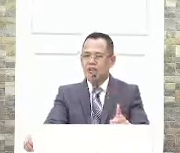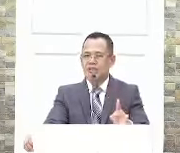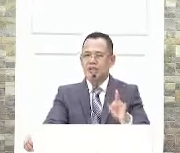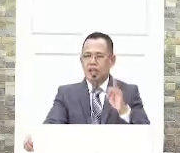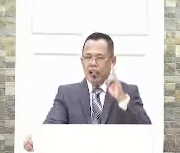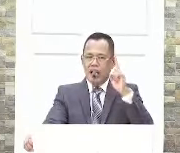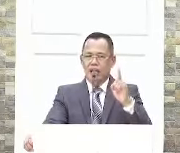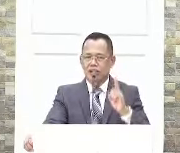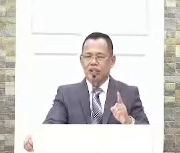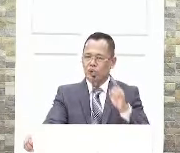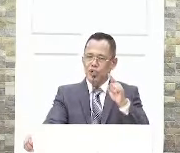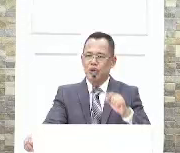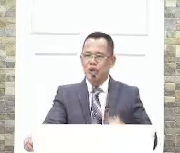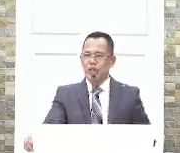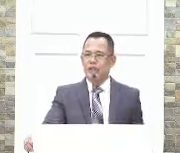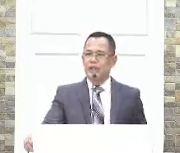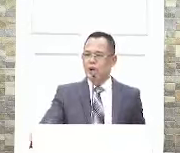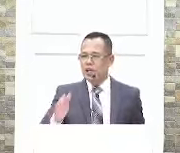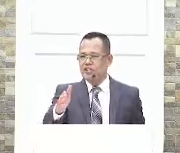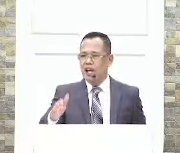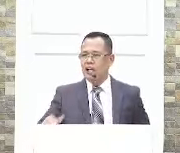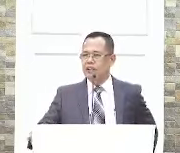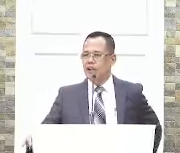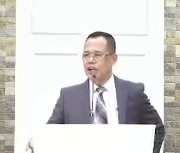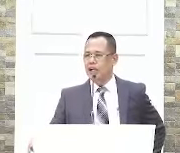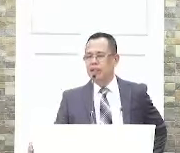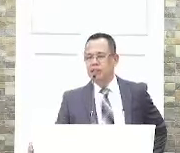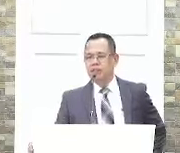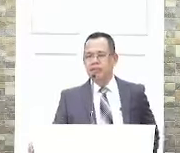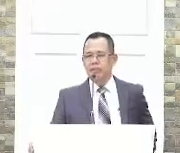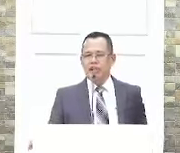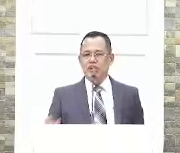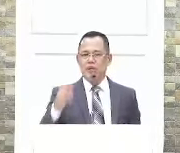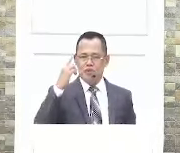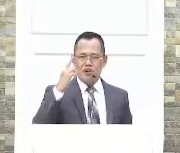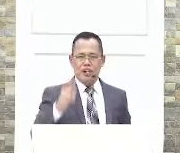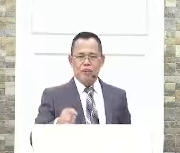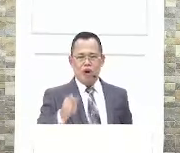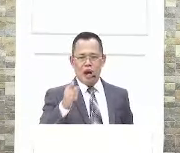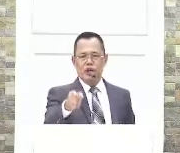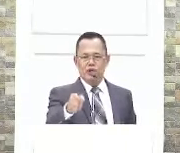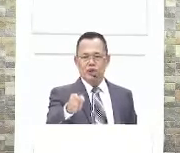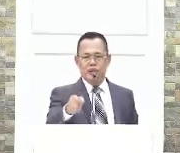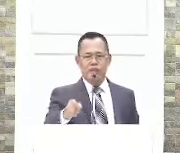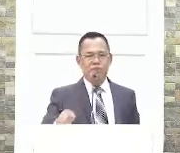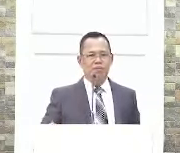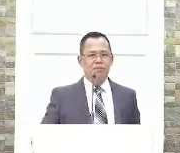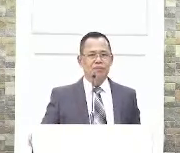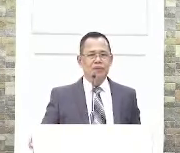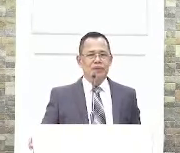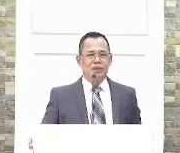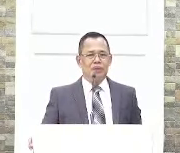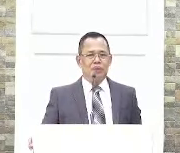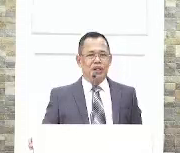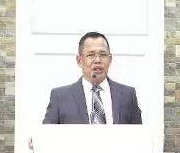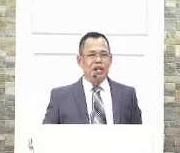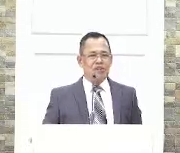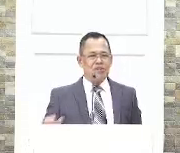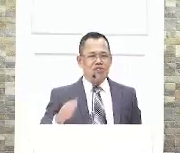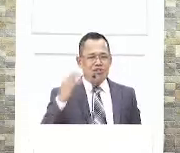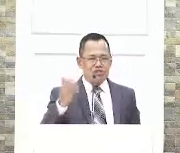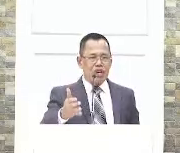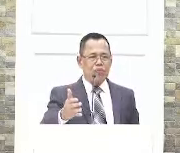takes character to enjoy it now What is character there sasabihin mo sarili mo I will enjoy it Whether